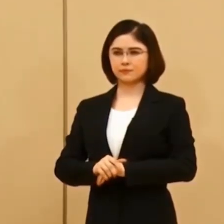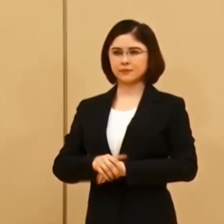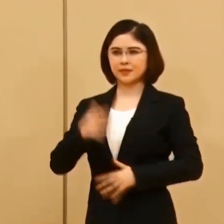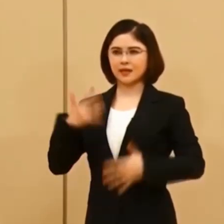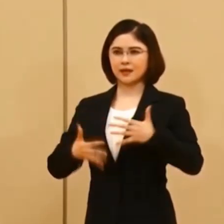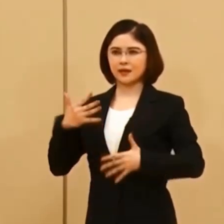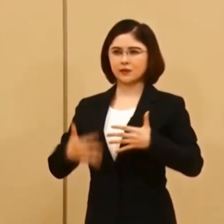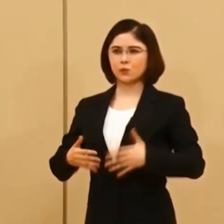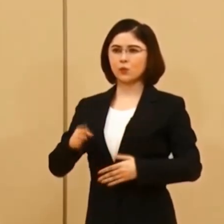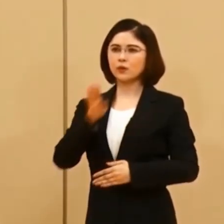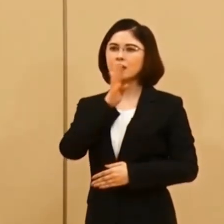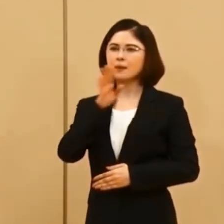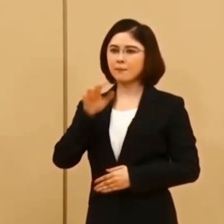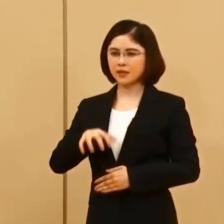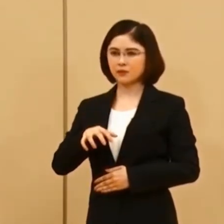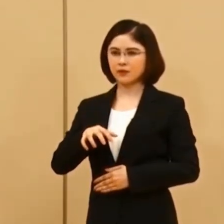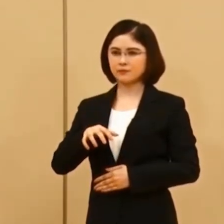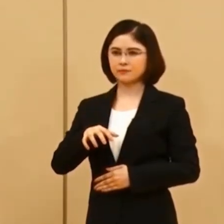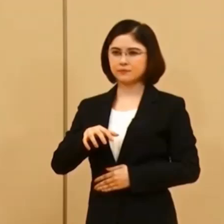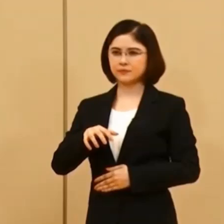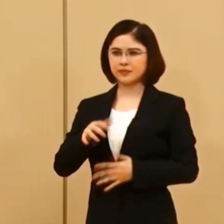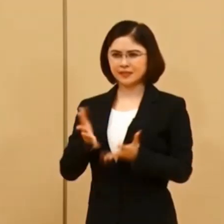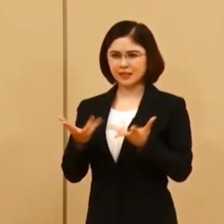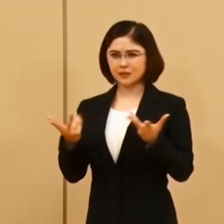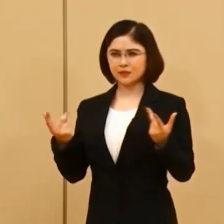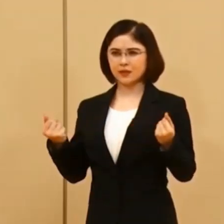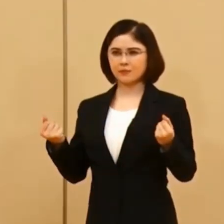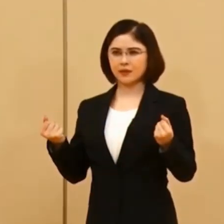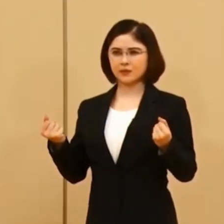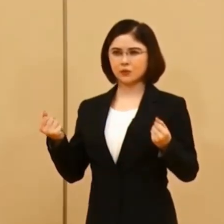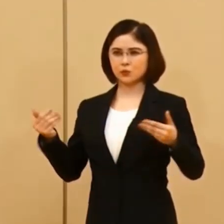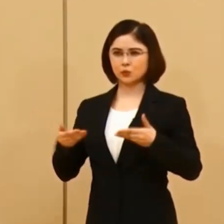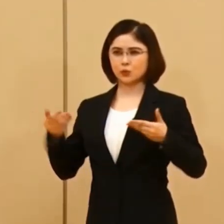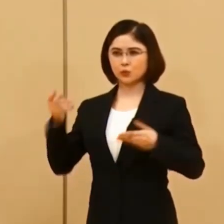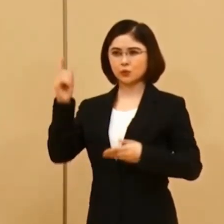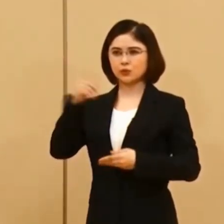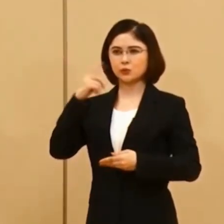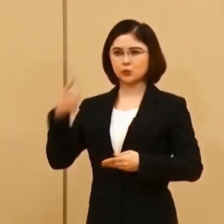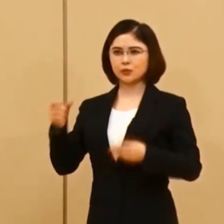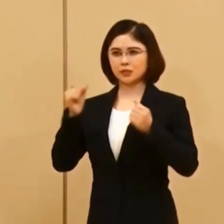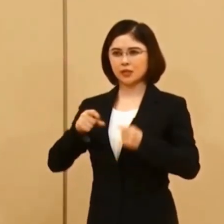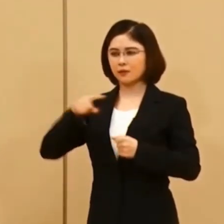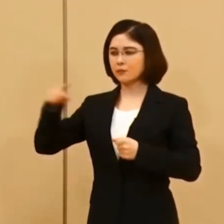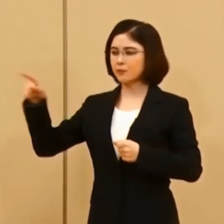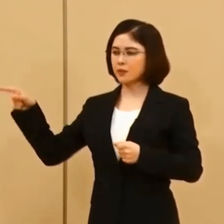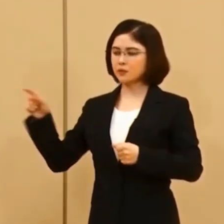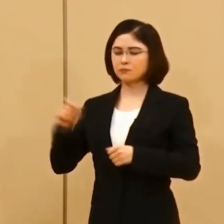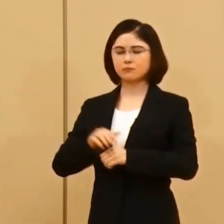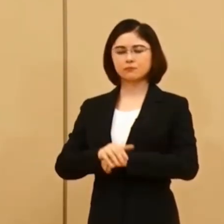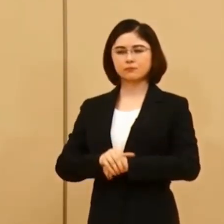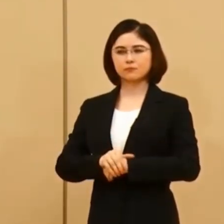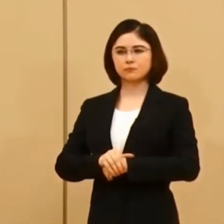映画の現場には沢山の職人がいます